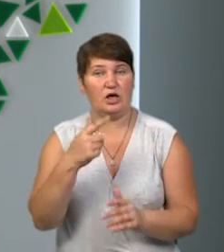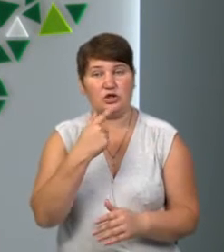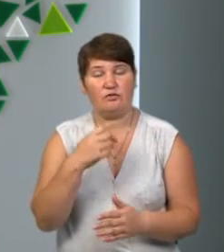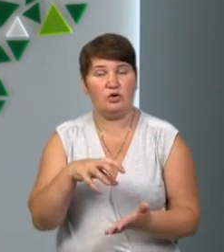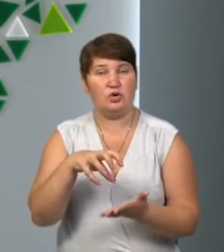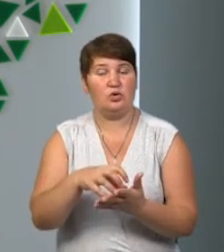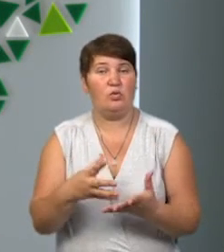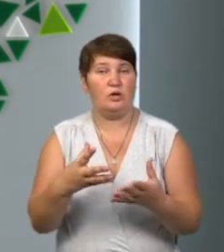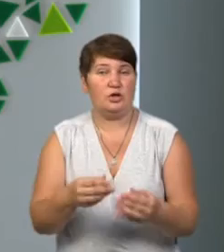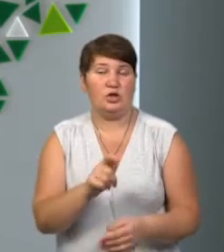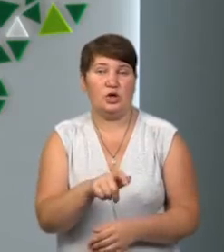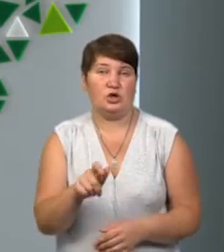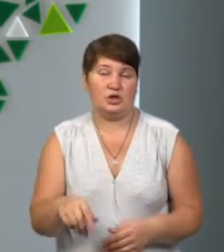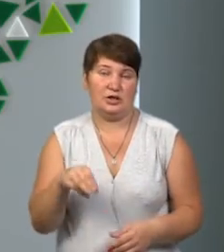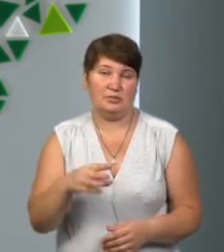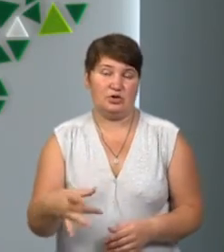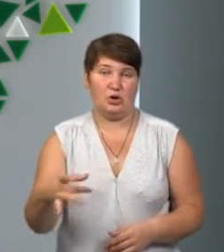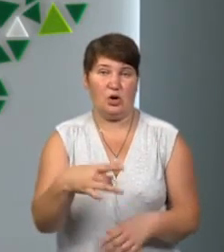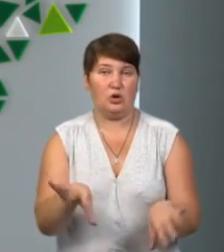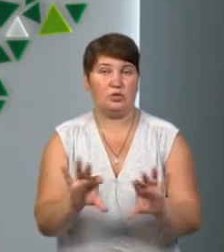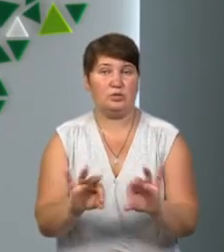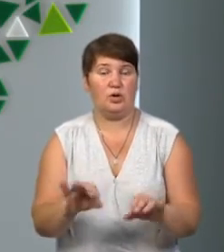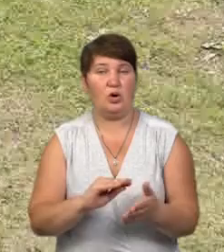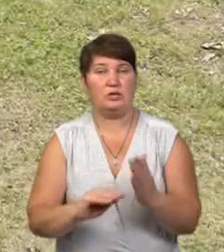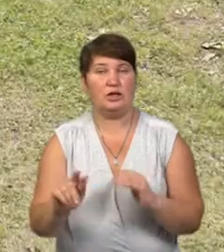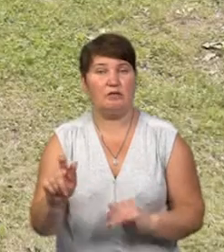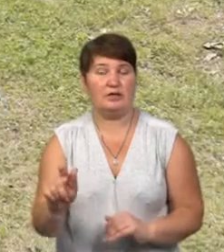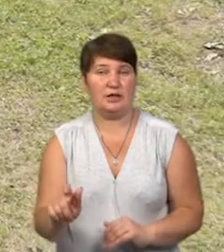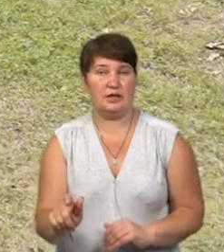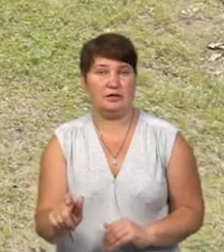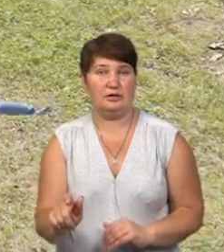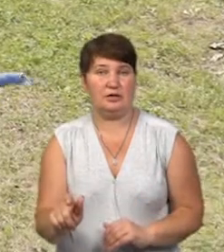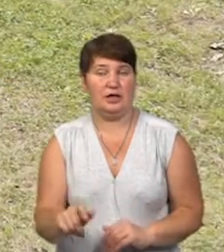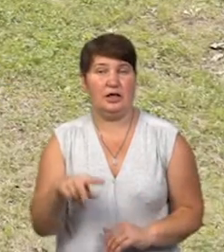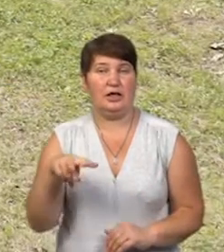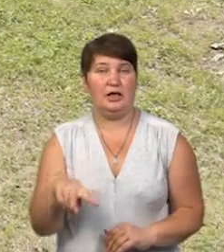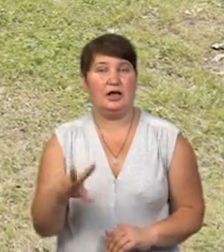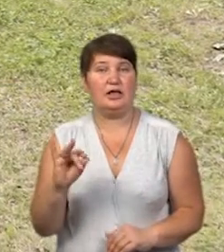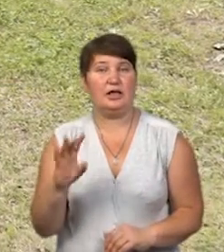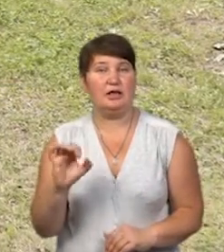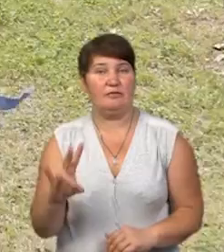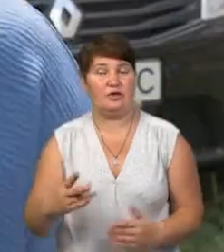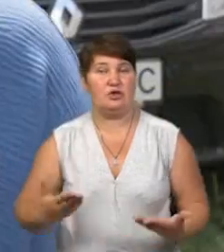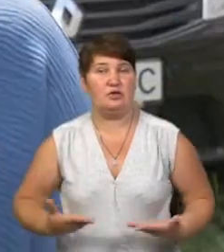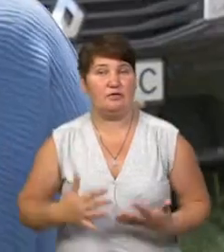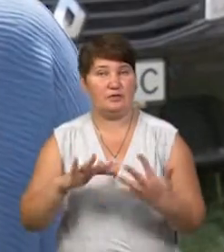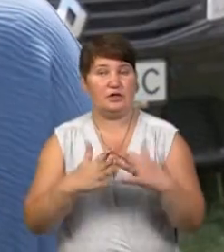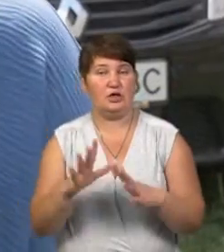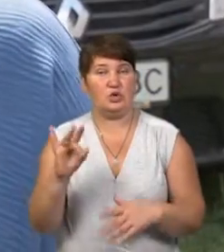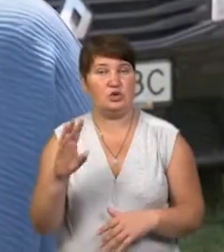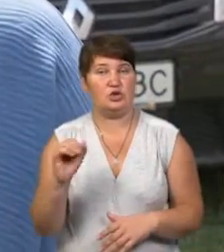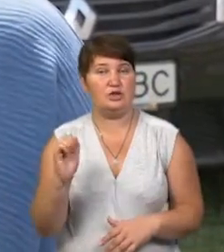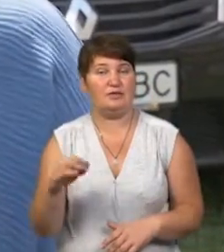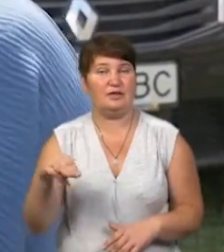на жителів Тисменицького району, розповість Оксана Василик. Лілія Литвин живе у селі Рошнів Тисменицького